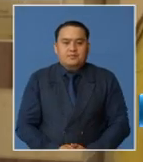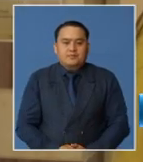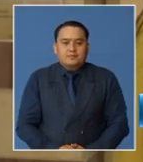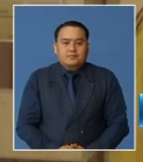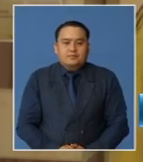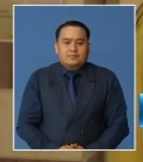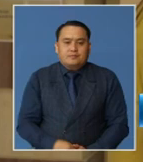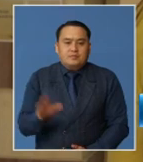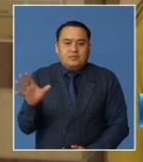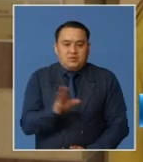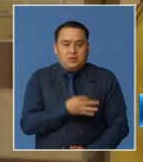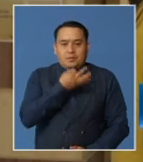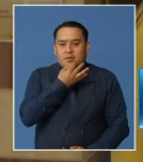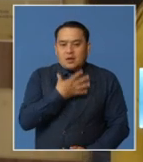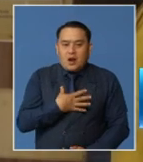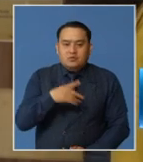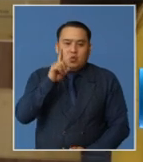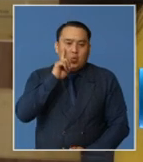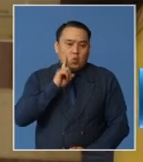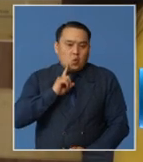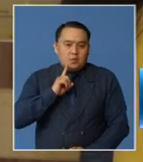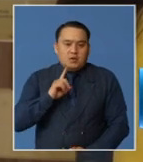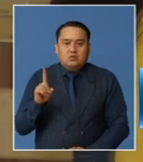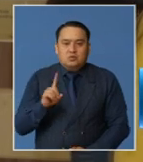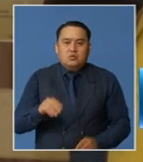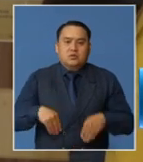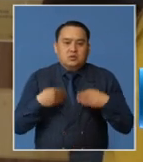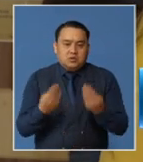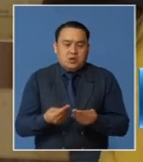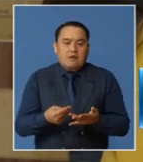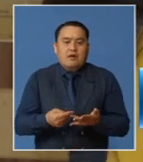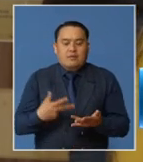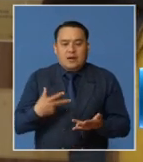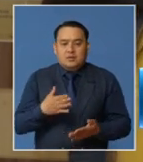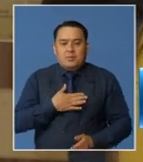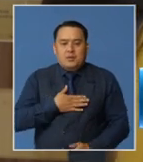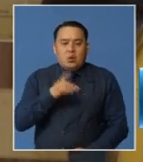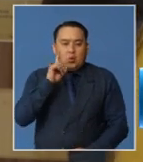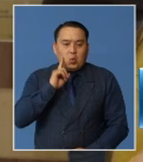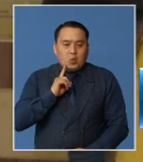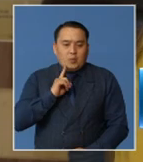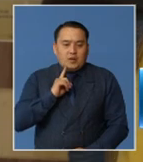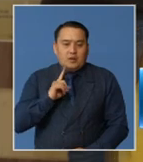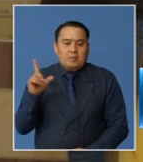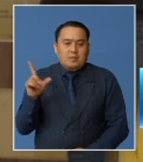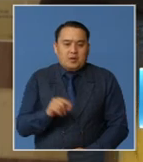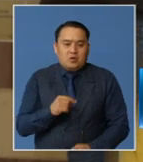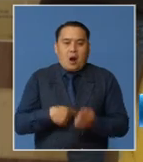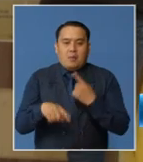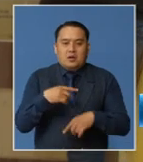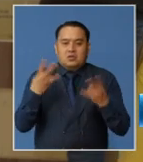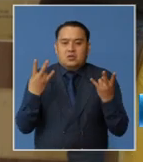нравится, удобно. И в плане того, что сдав анализы, мне очень удобно не приезжать обратно